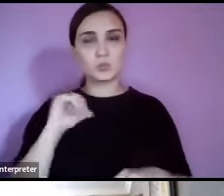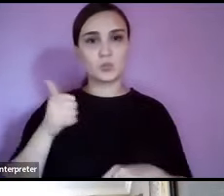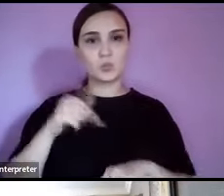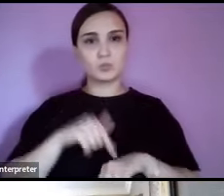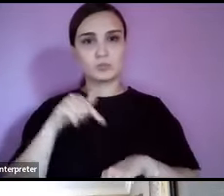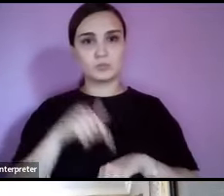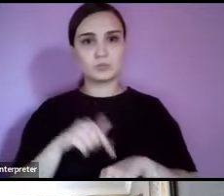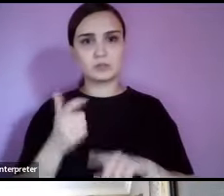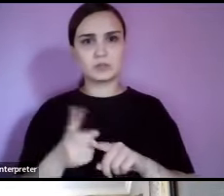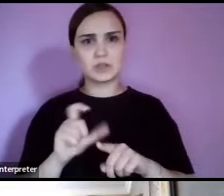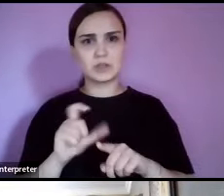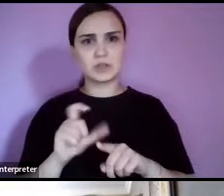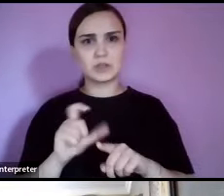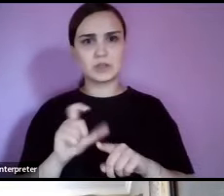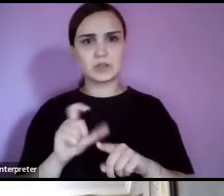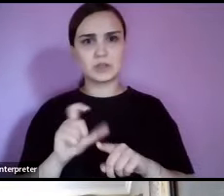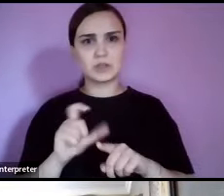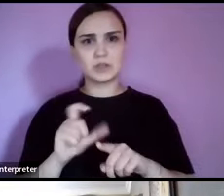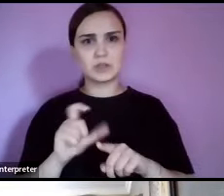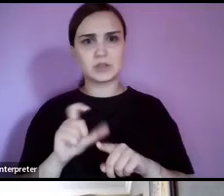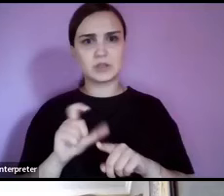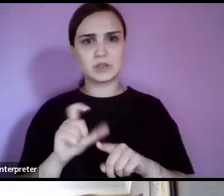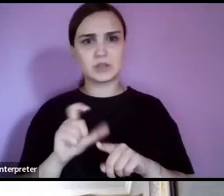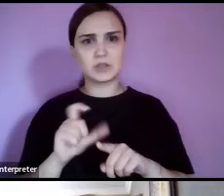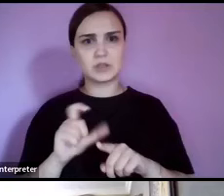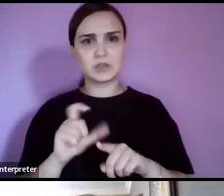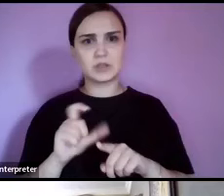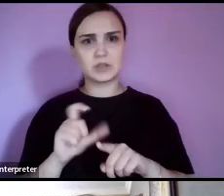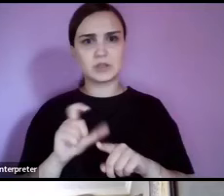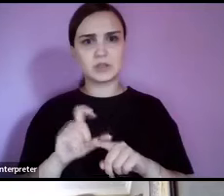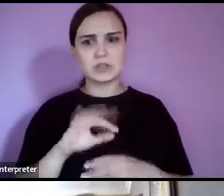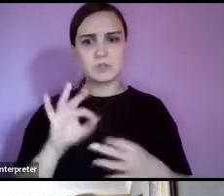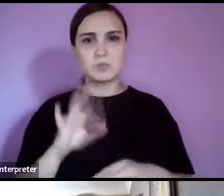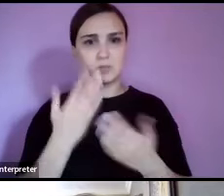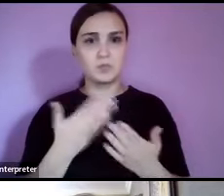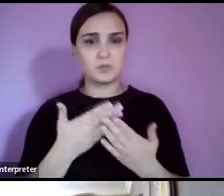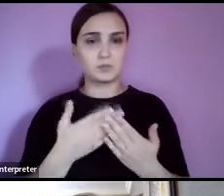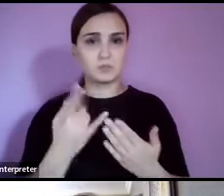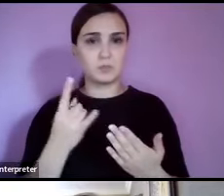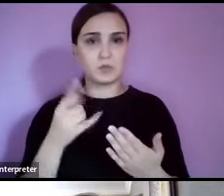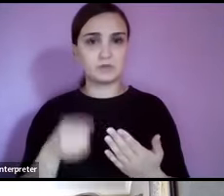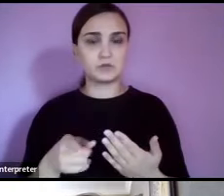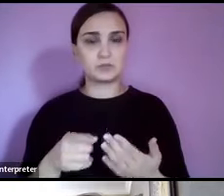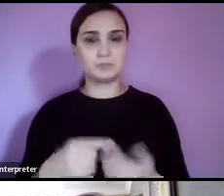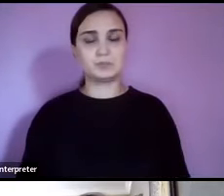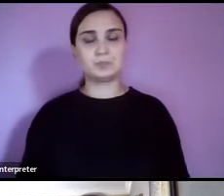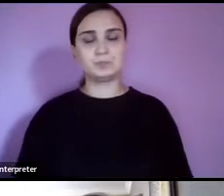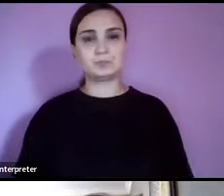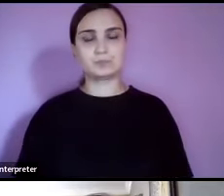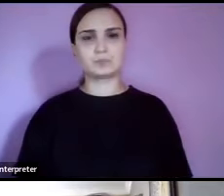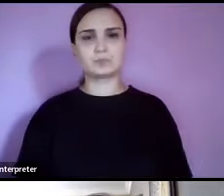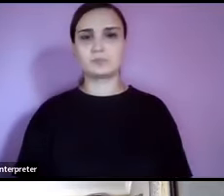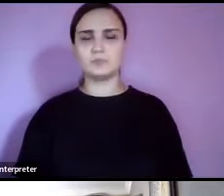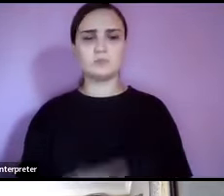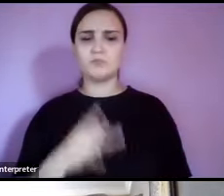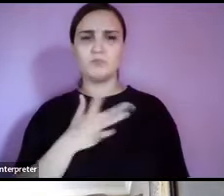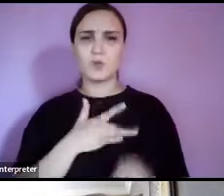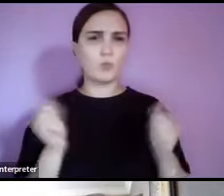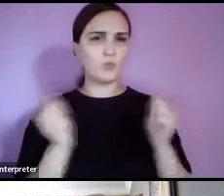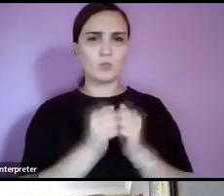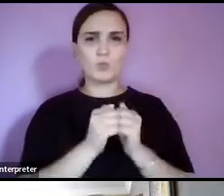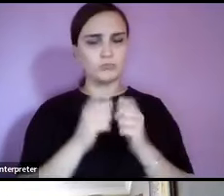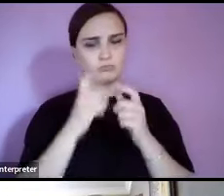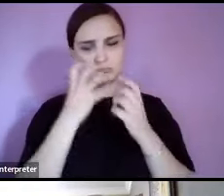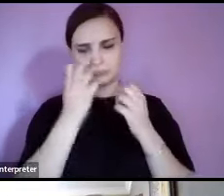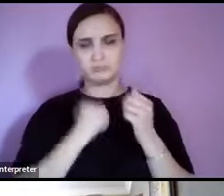ძალიან გადაჭარბებული და ბავშვი ავლენს ესეთ ხის მიდგომას ამასთან დაკავშირებით და ვერ ფუნქციონირებს